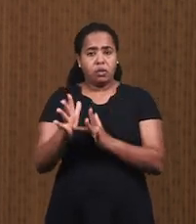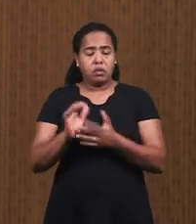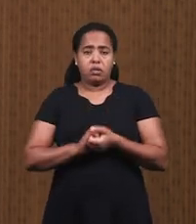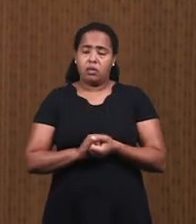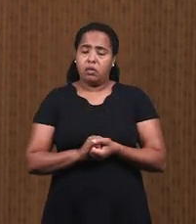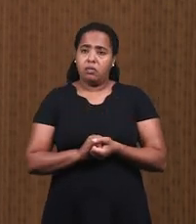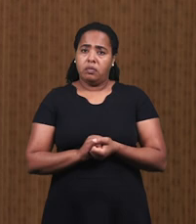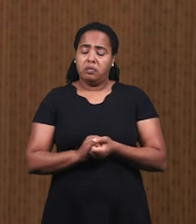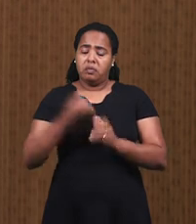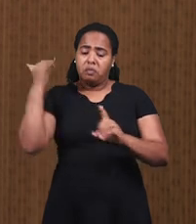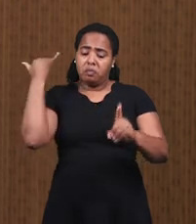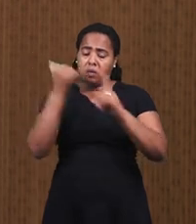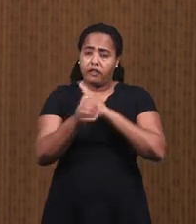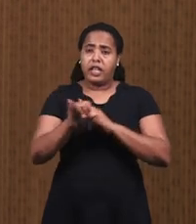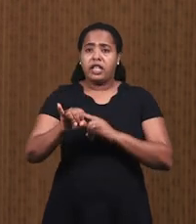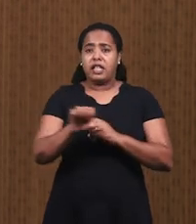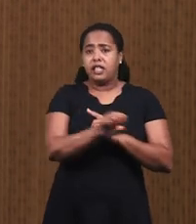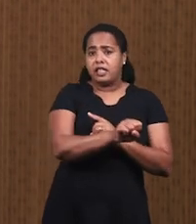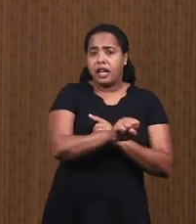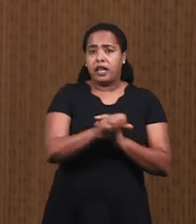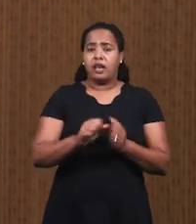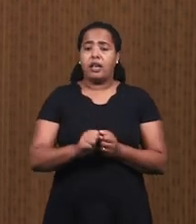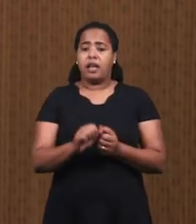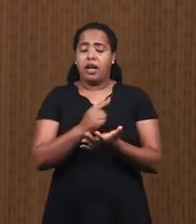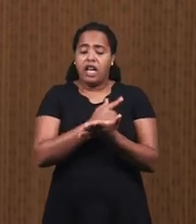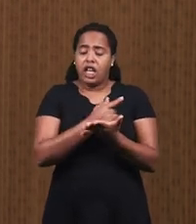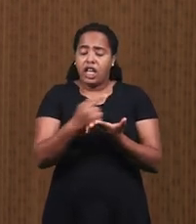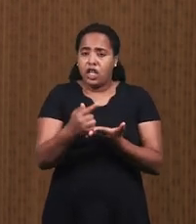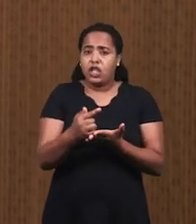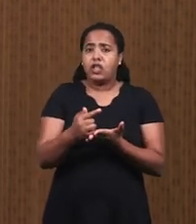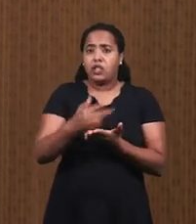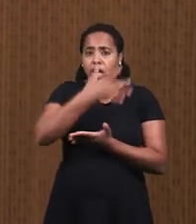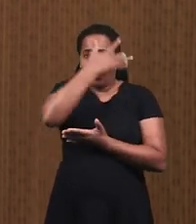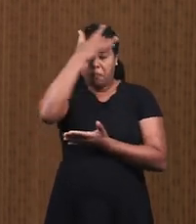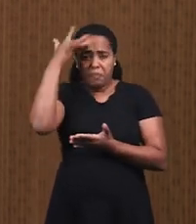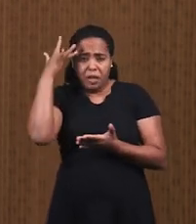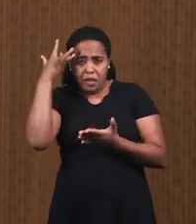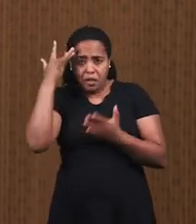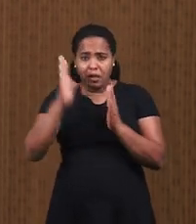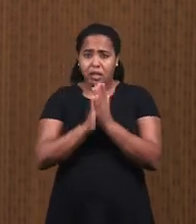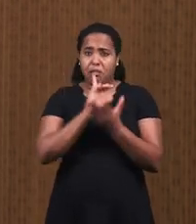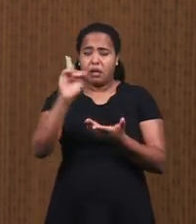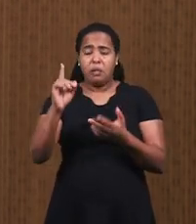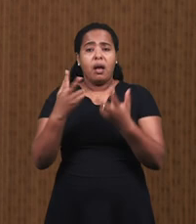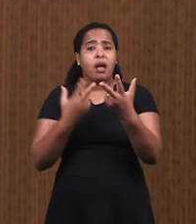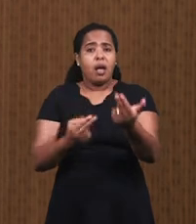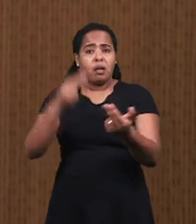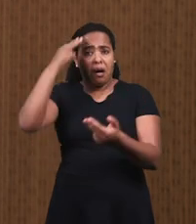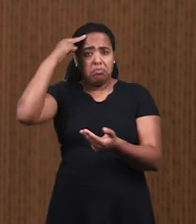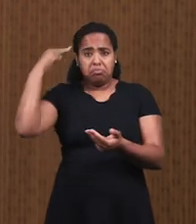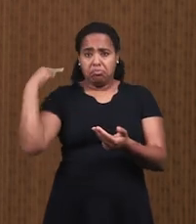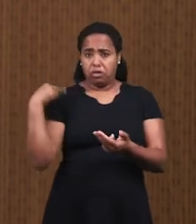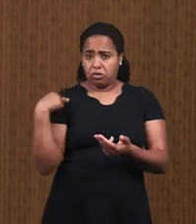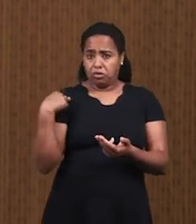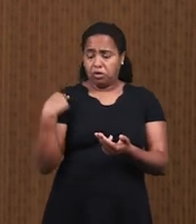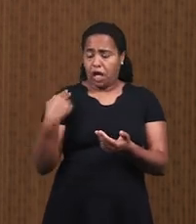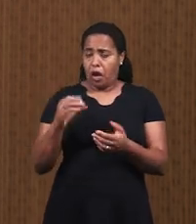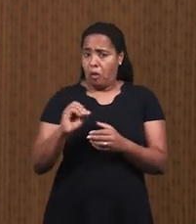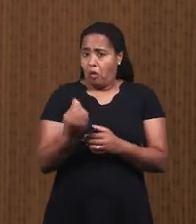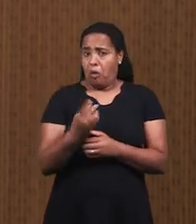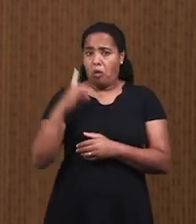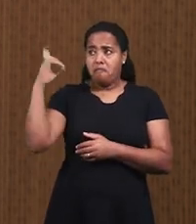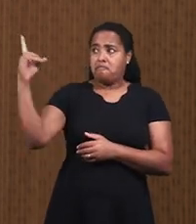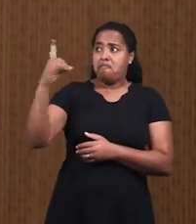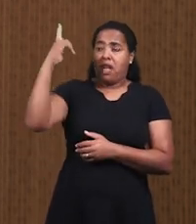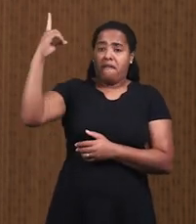же, как и пророк Исаия пророчествовал, как и в книге «Бытие» прообразом был Иисус,